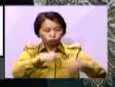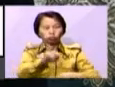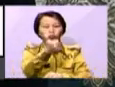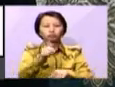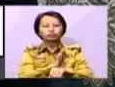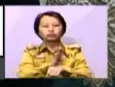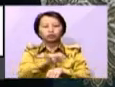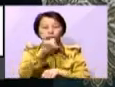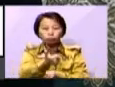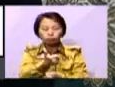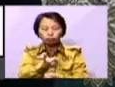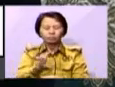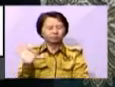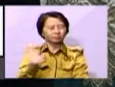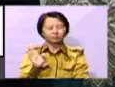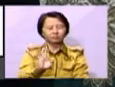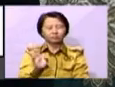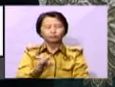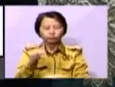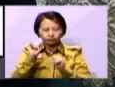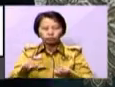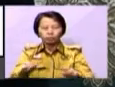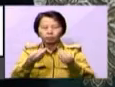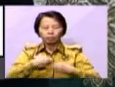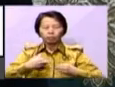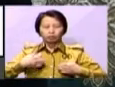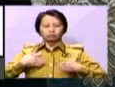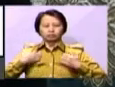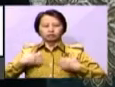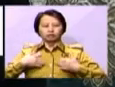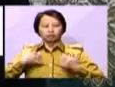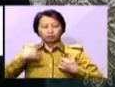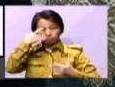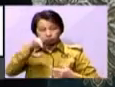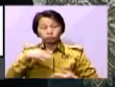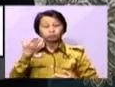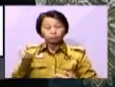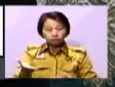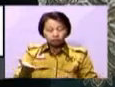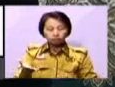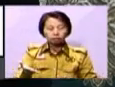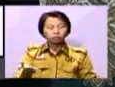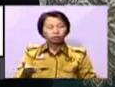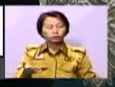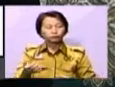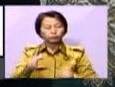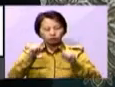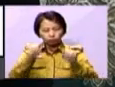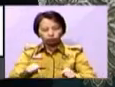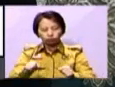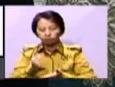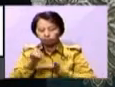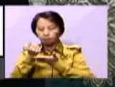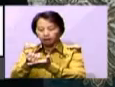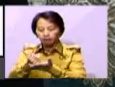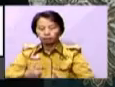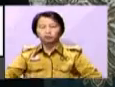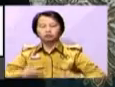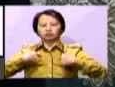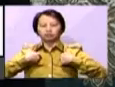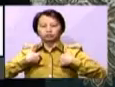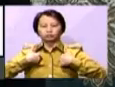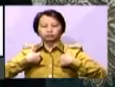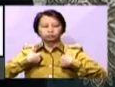mereka, boleh memberi kebahagiaan kepada mereka, boleh membantu kehidupan